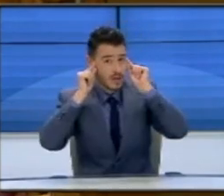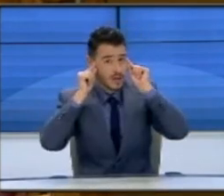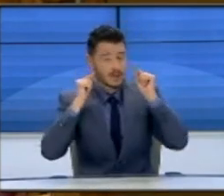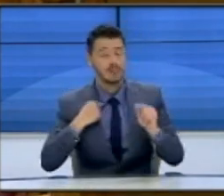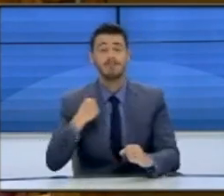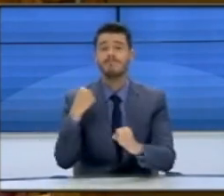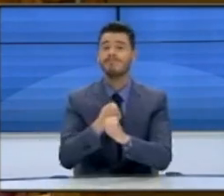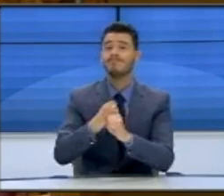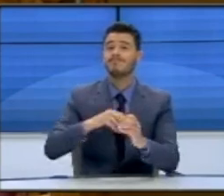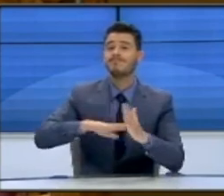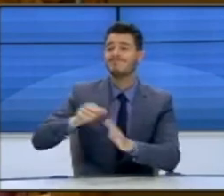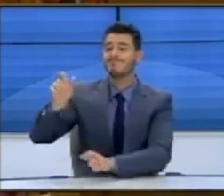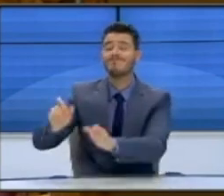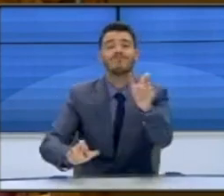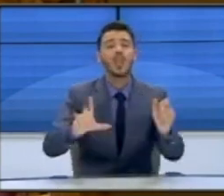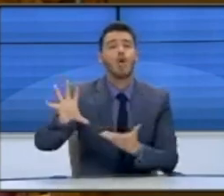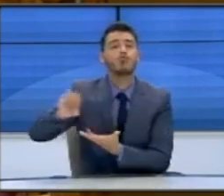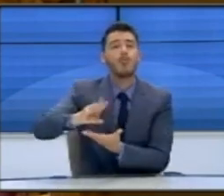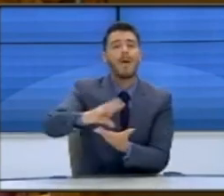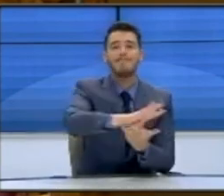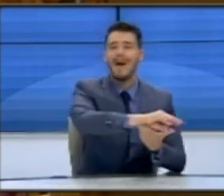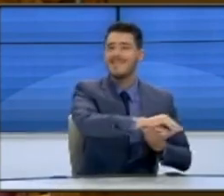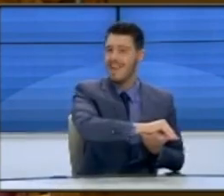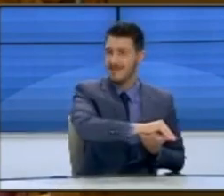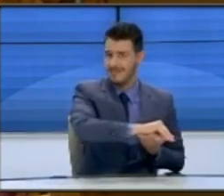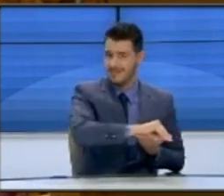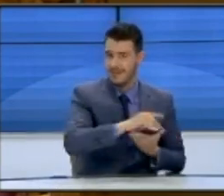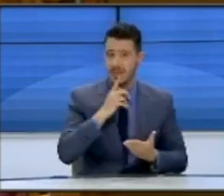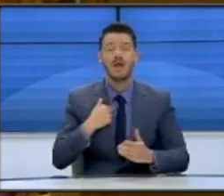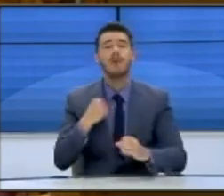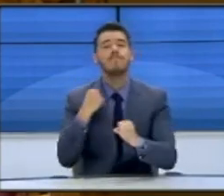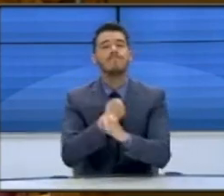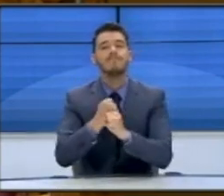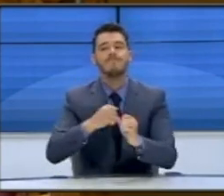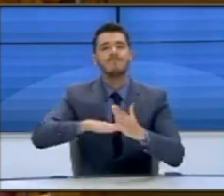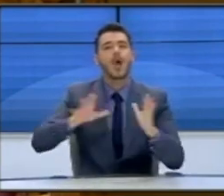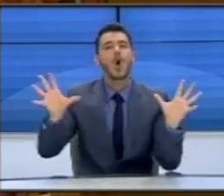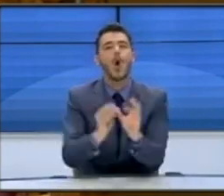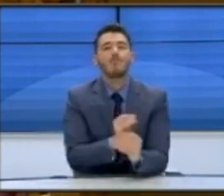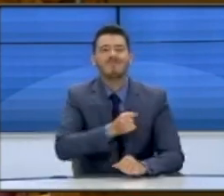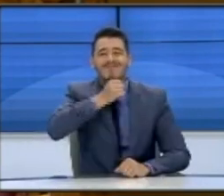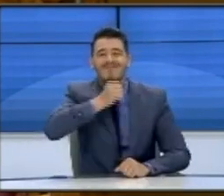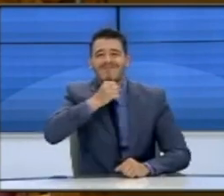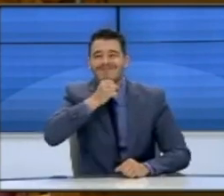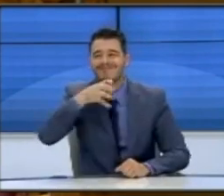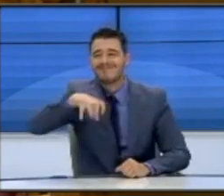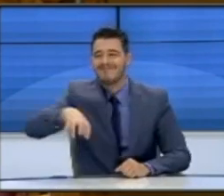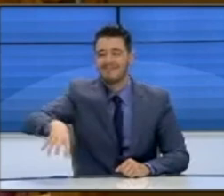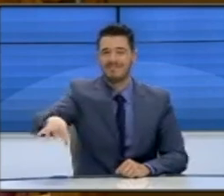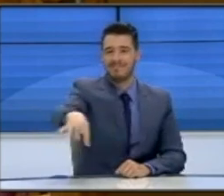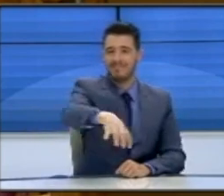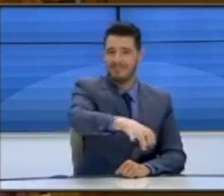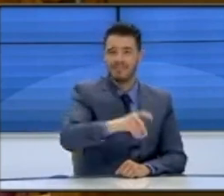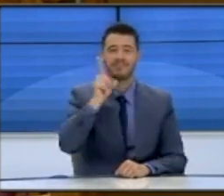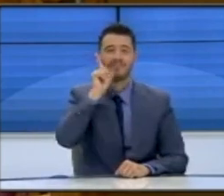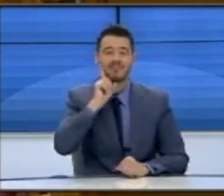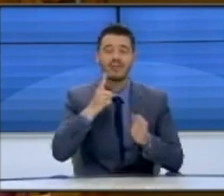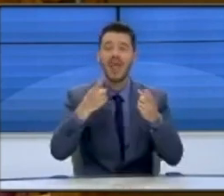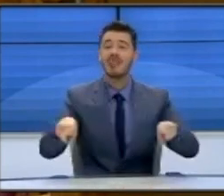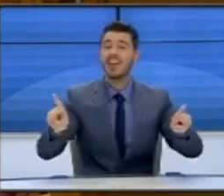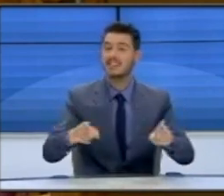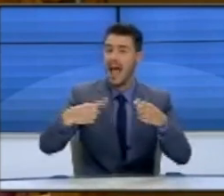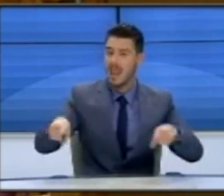εργαζόμενες στα σούπερ μάρκετ, στις εργαζόμενες στους οίκους ευγυρίας, στις Ελληνίδες δασκάλες, στις Ελληνίδες